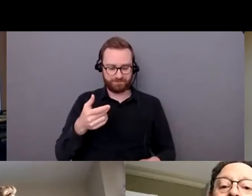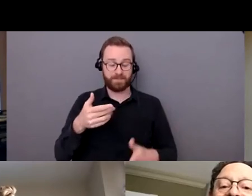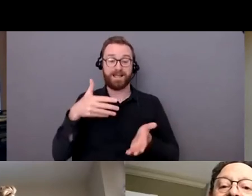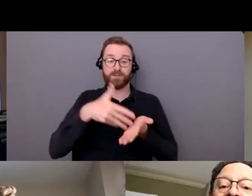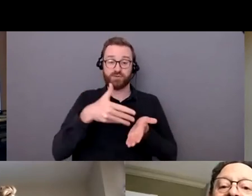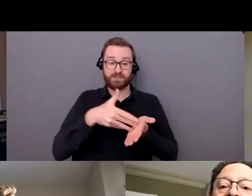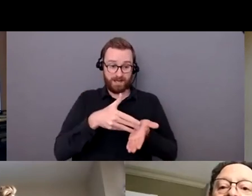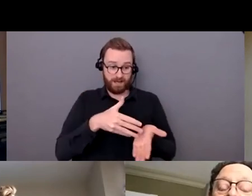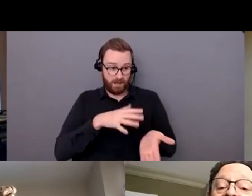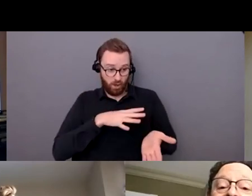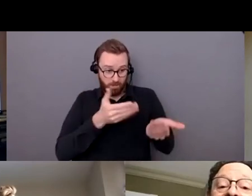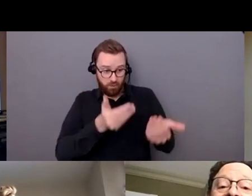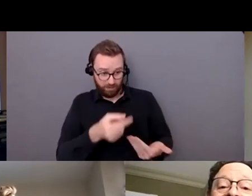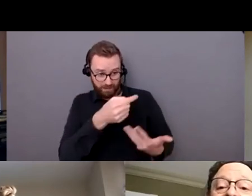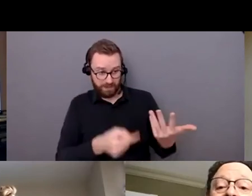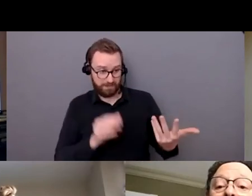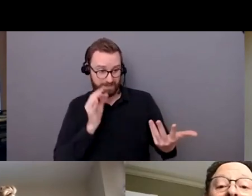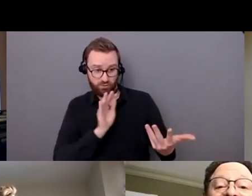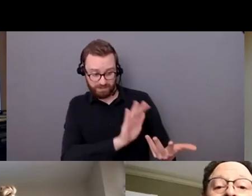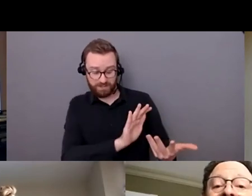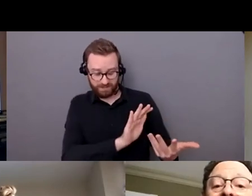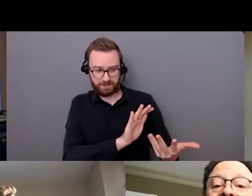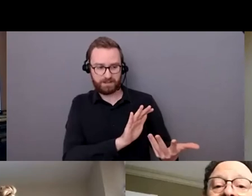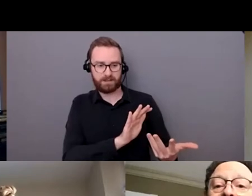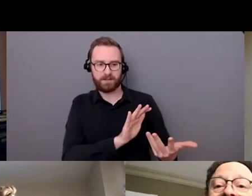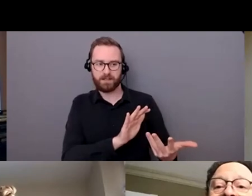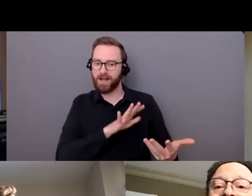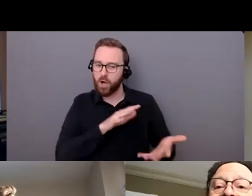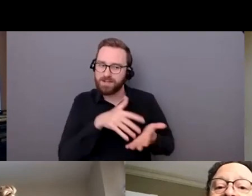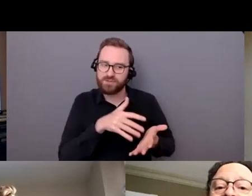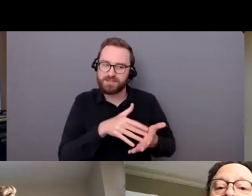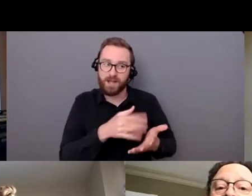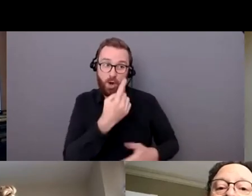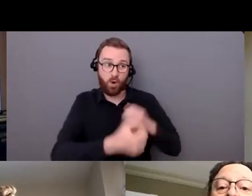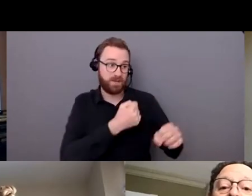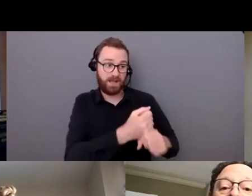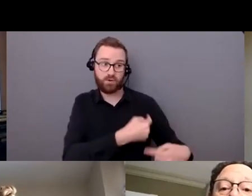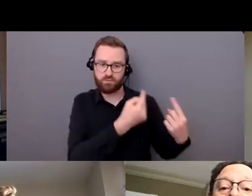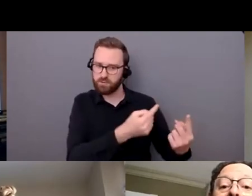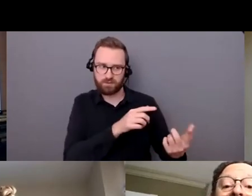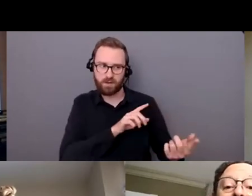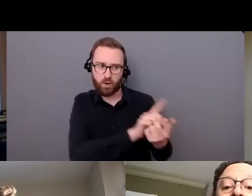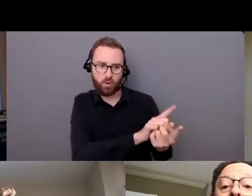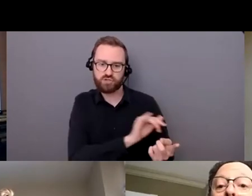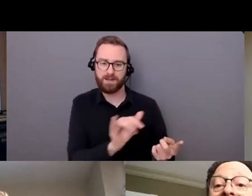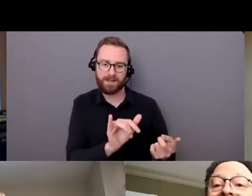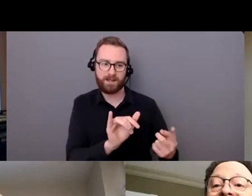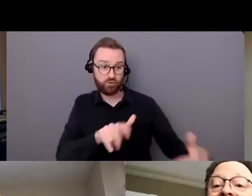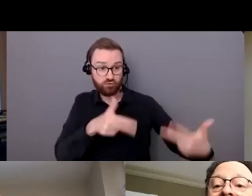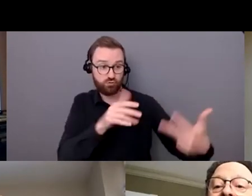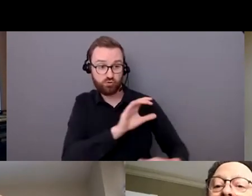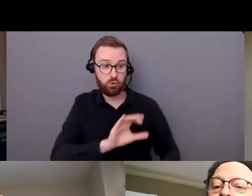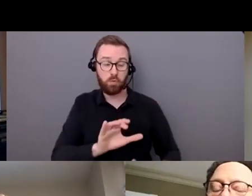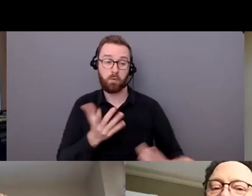besoins particuliers. Oui. Il y a des étudiants, des étudiantes que je n'ai jamais rencontrés depuis la dernière année. Je le fais par Zoom ou par